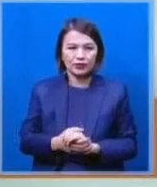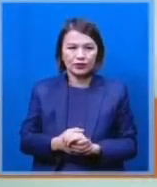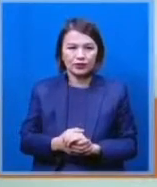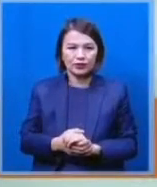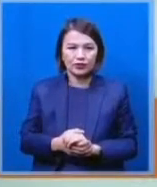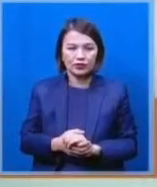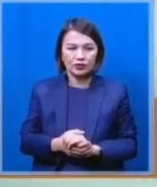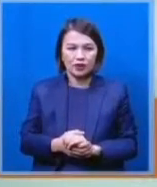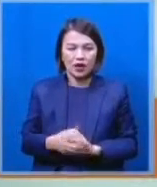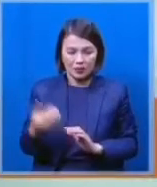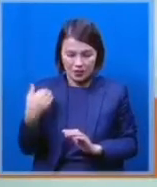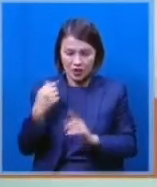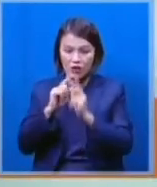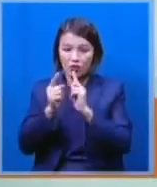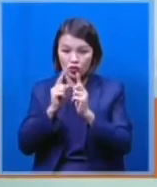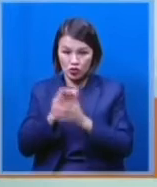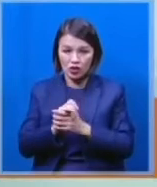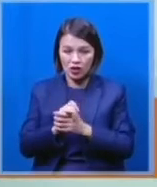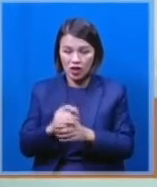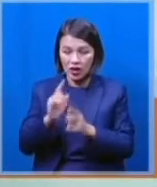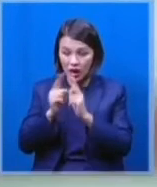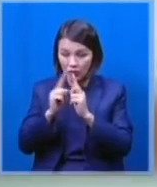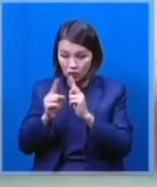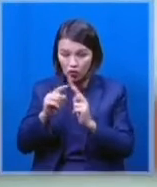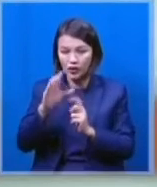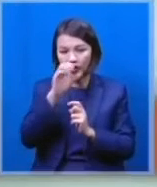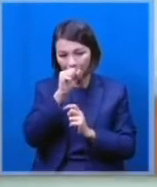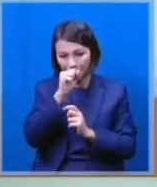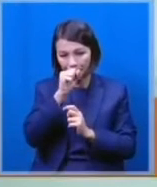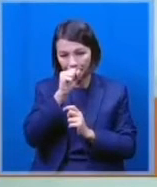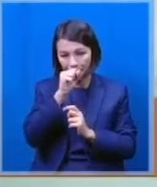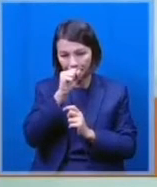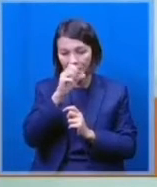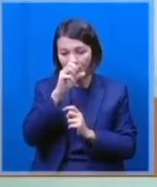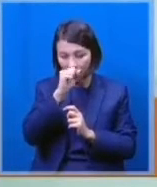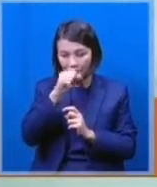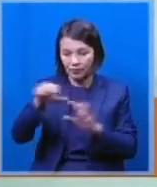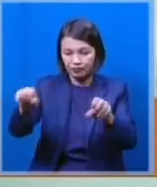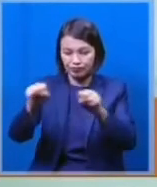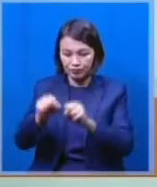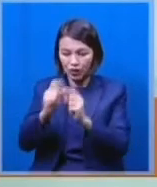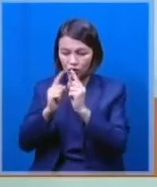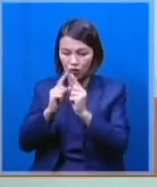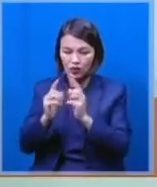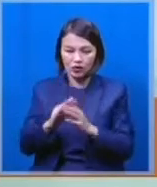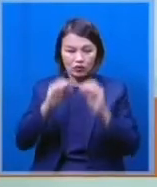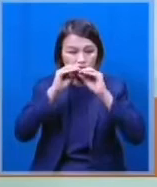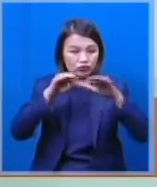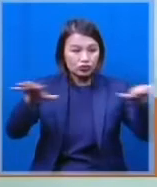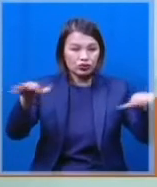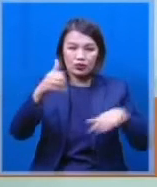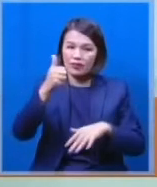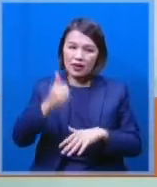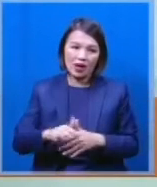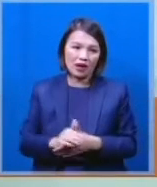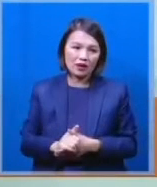พูดคุยสิบางเรื่องมันพูดคุยมันเป็นการพูดคุยลับไม่ใช่หรอจ๊ะพูดคุยอย่างเงี้ยมันพูดคุยเปิดเผยไม่ได้อยู่แล้วนะ